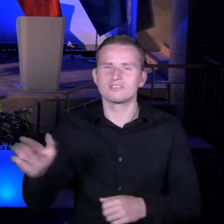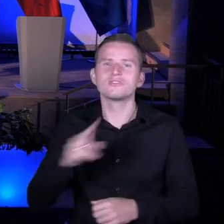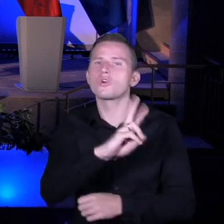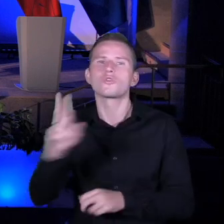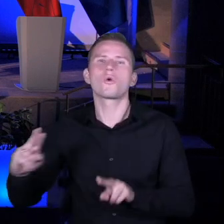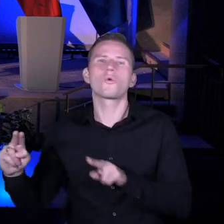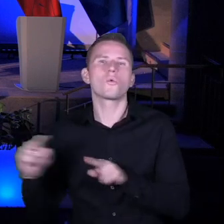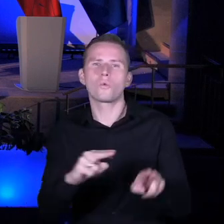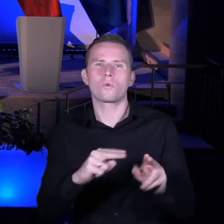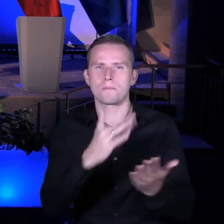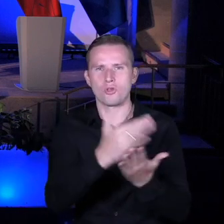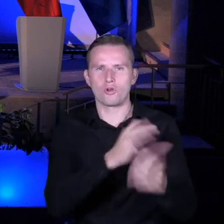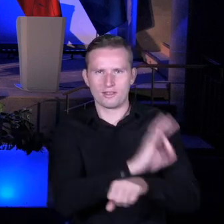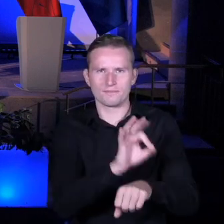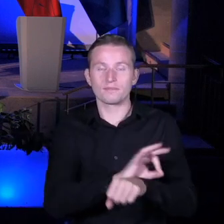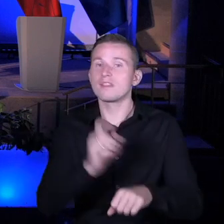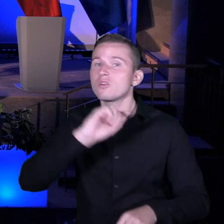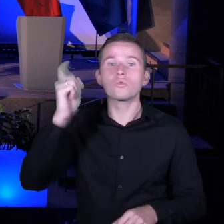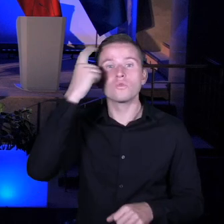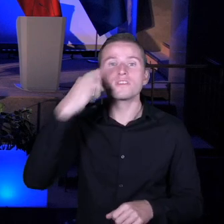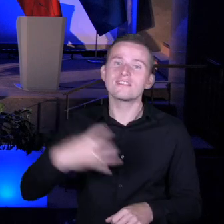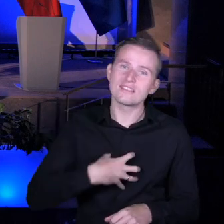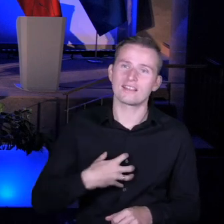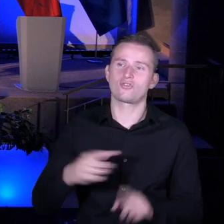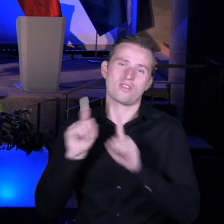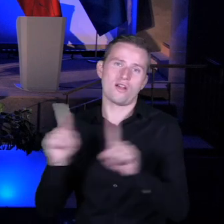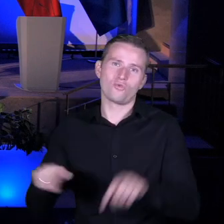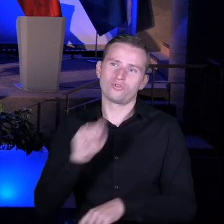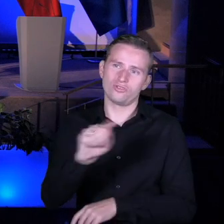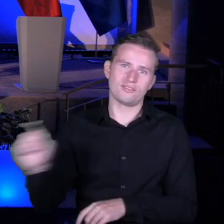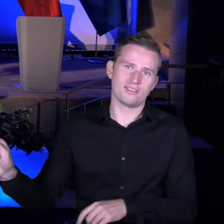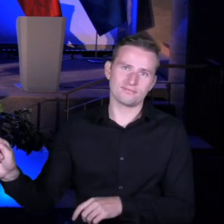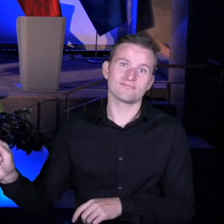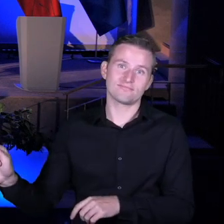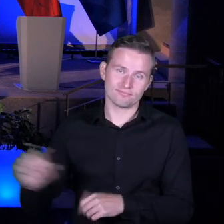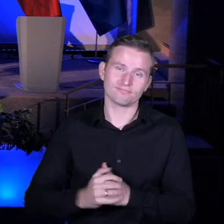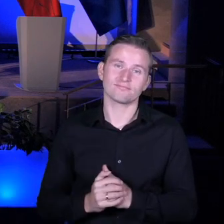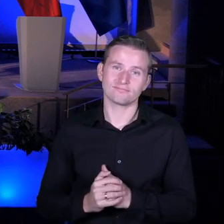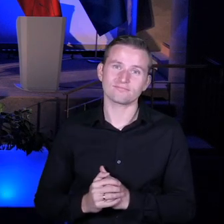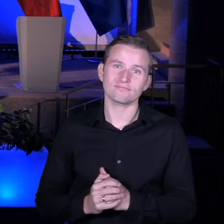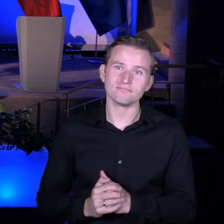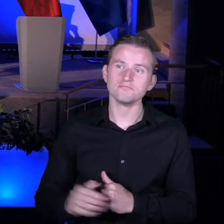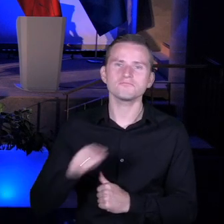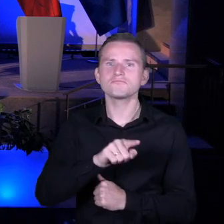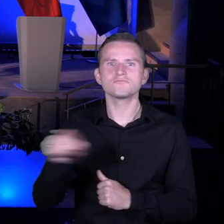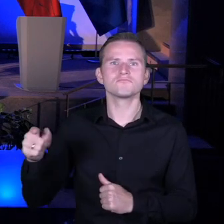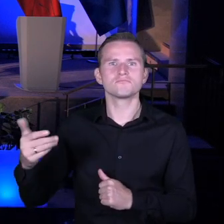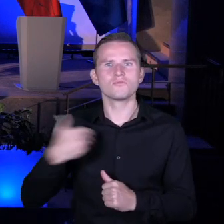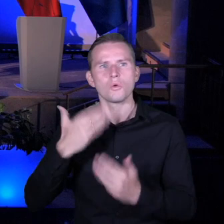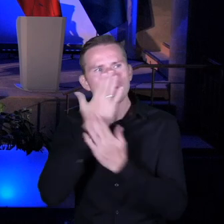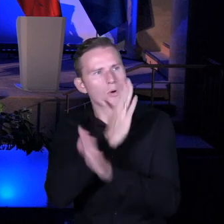przedsięwzięciu, w szczególności dyrektorom i nauczycielom, którzy tak, można powiedzieć, świecili przykładem